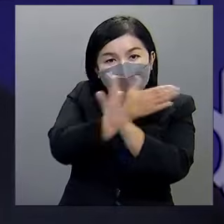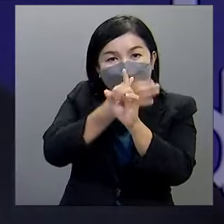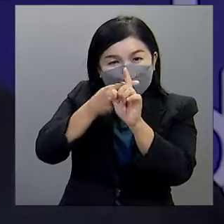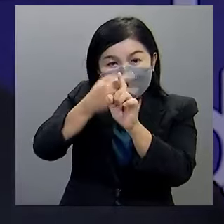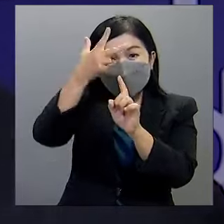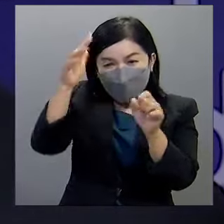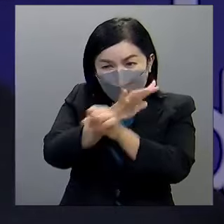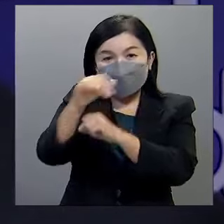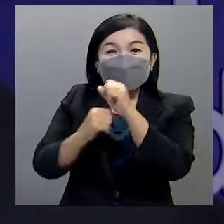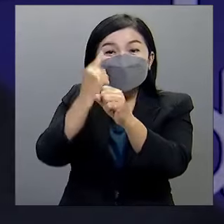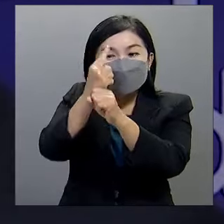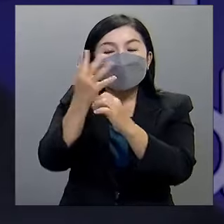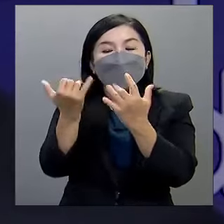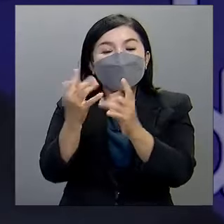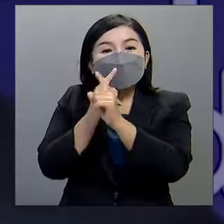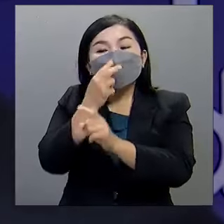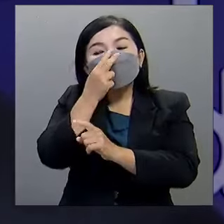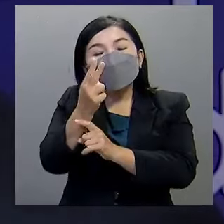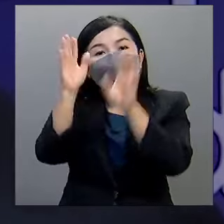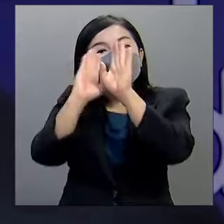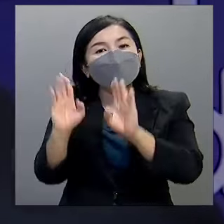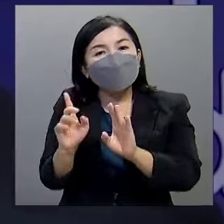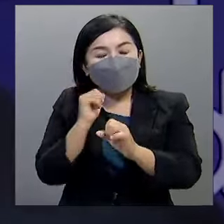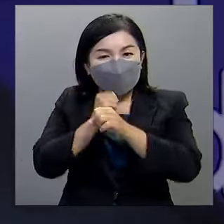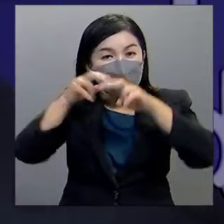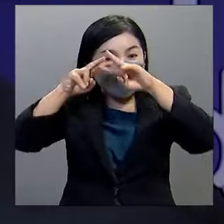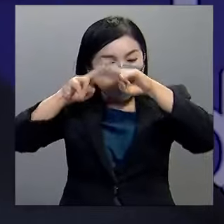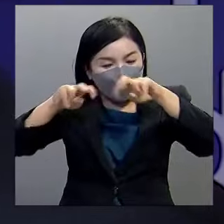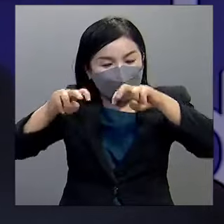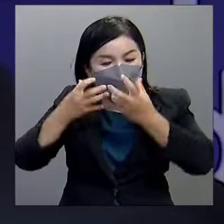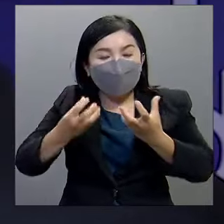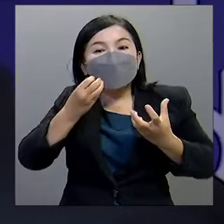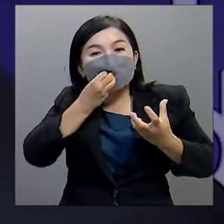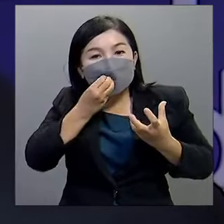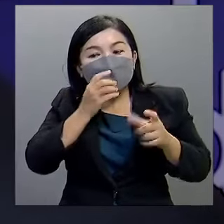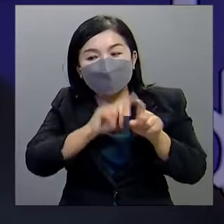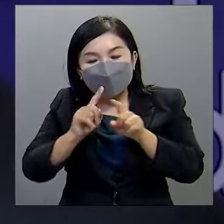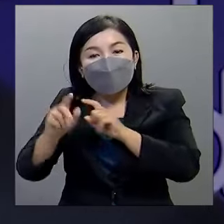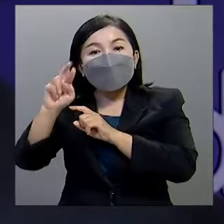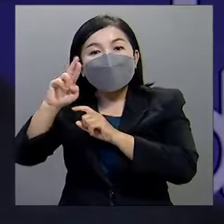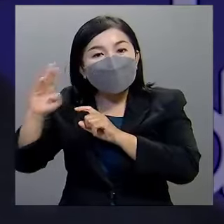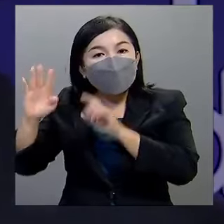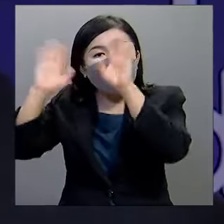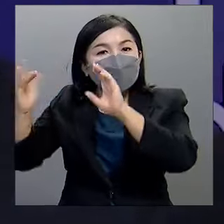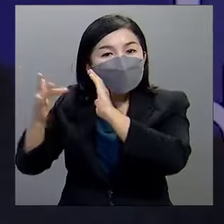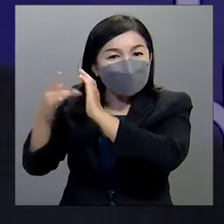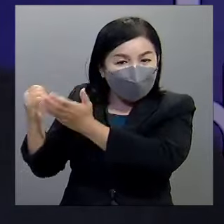เพราะฉะนั้นก็รอติดตามชมว่าอีก3เดือนจะระบบวิศวกรรมแล้วระบบวิทยาศาสตร์จะมีรูปร่างหน้าตา